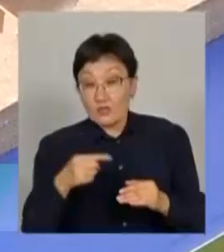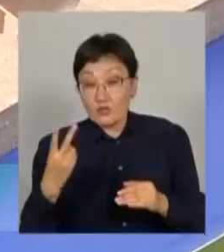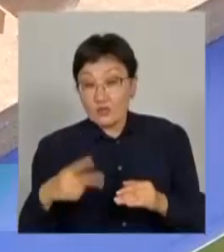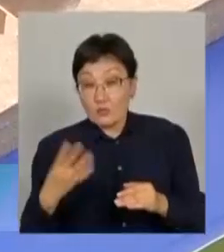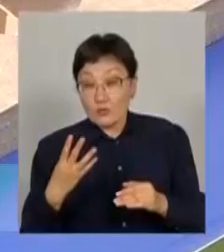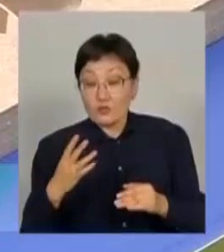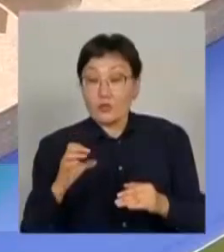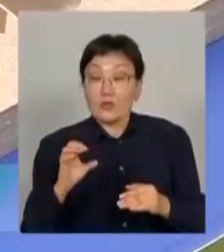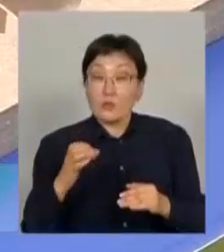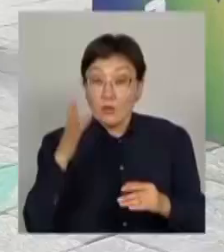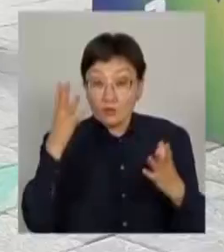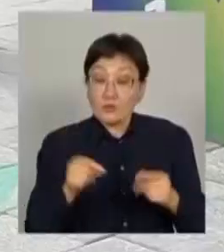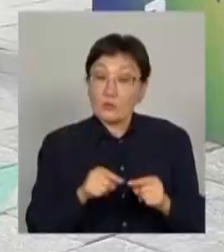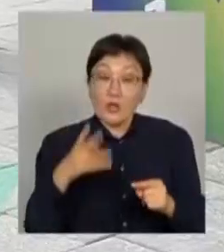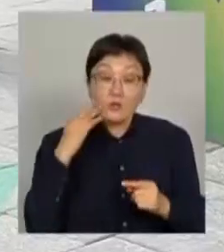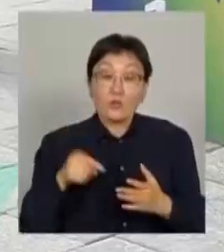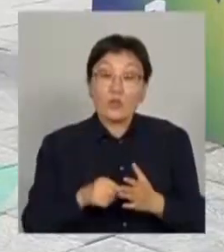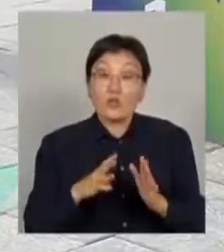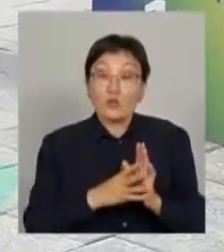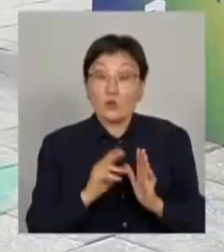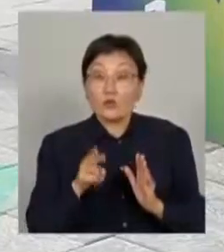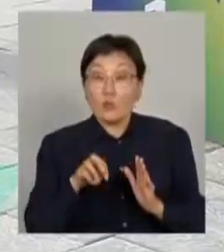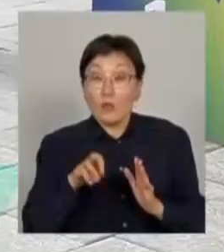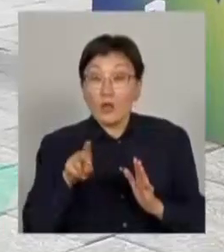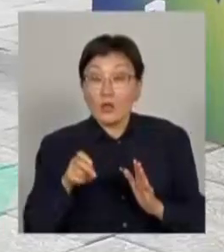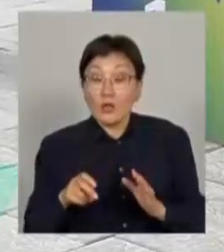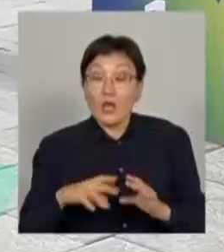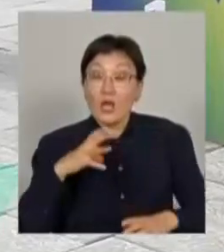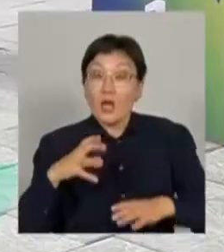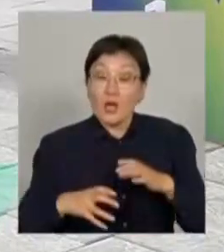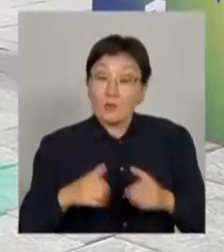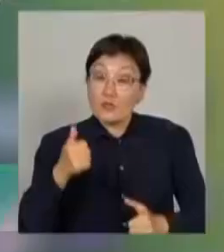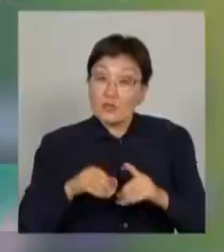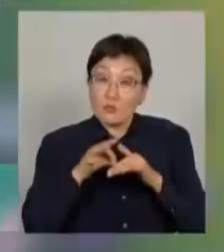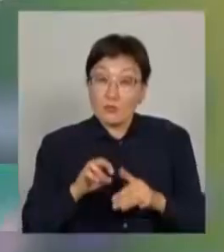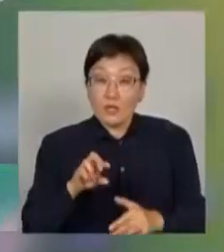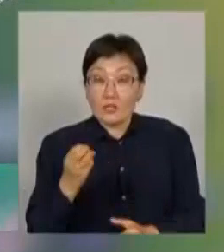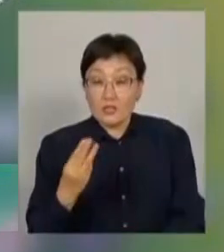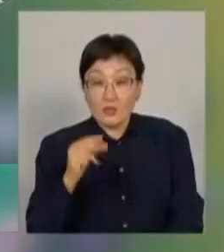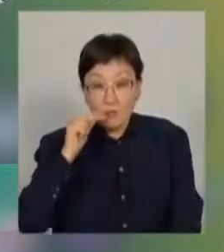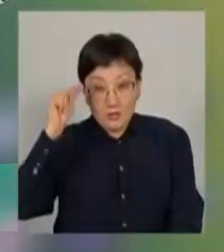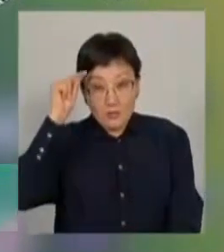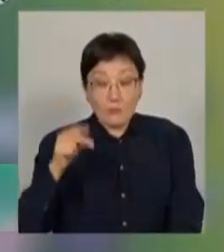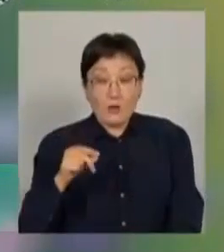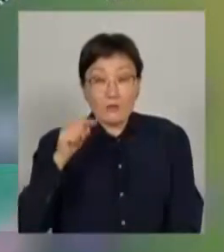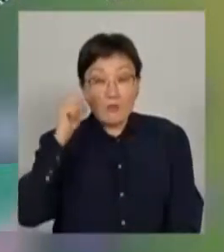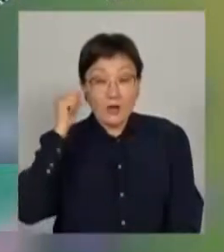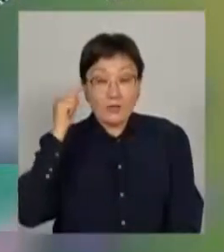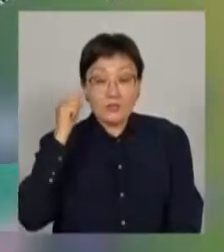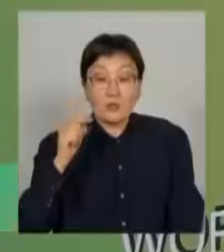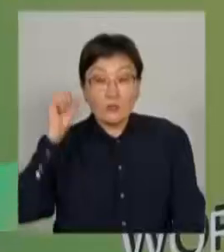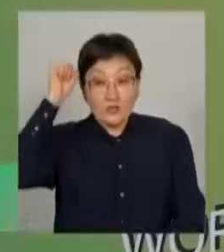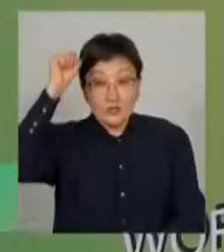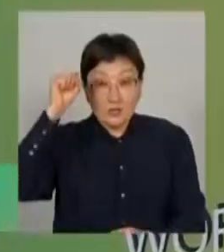мен 24 қыркүйек аралығында Алматыда 9-құмалақтан әлем чемпионаты өтеді. Оған Бангладеш, Қытай, Моңғолия мен Өзбекстан, Латвия